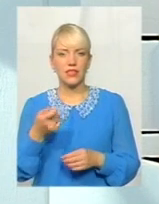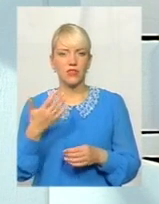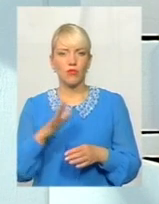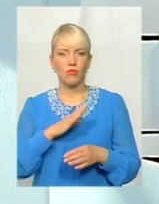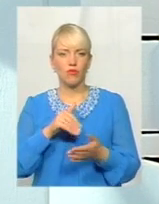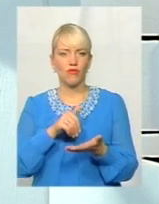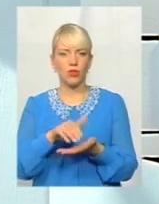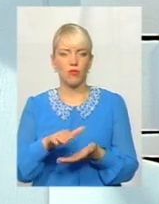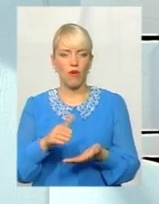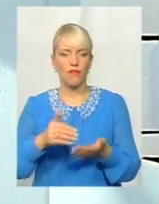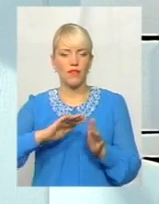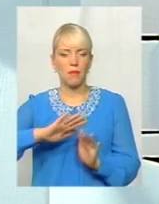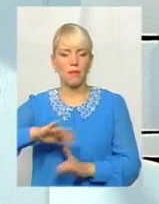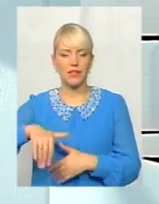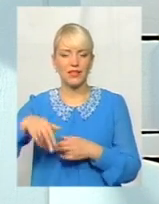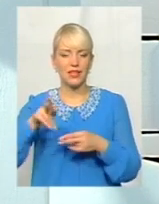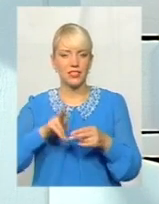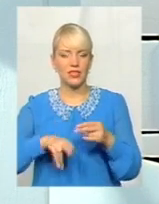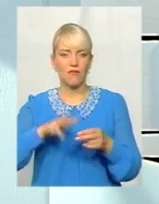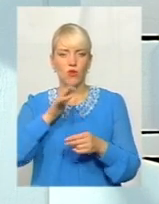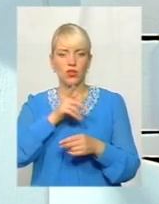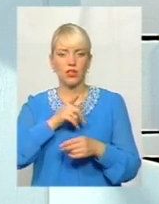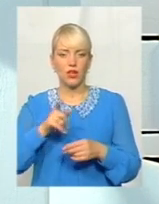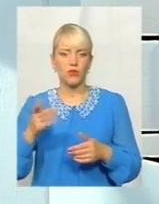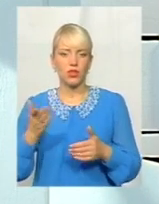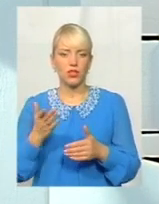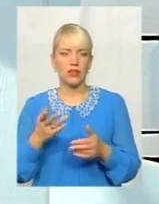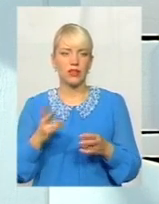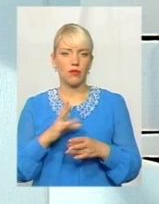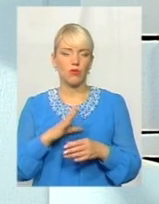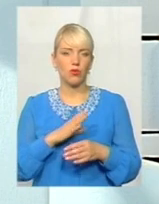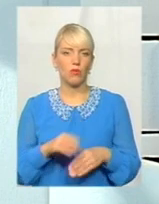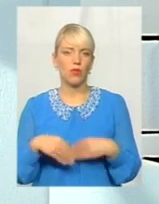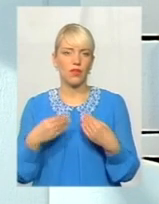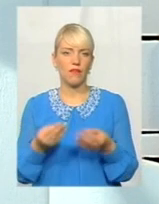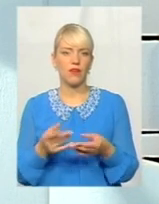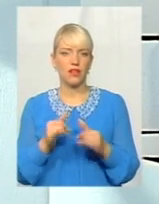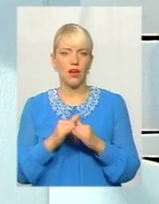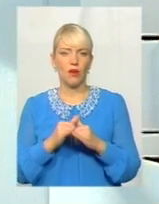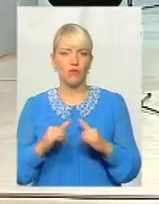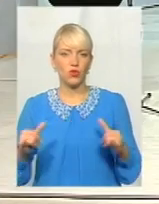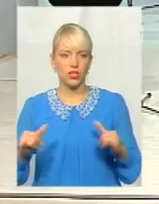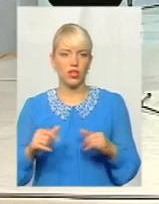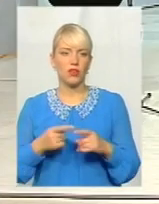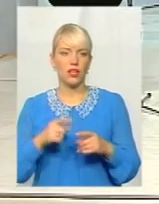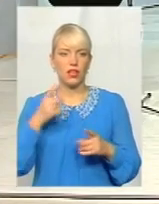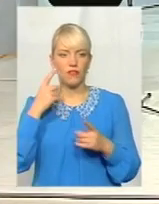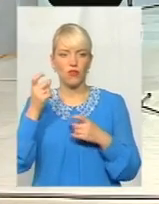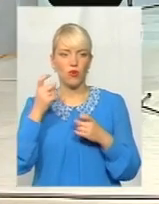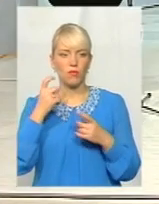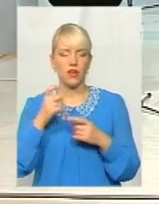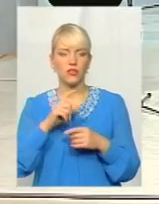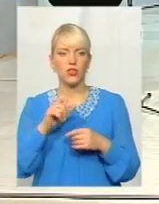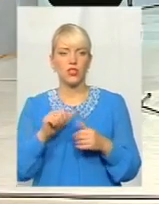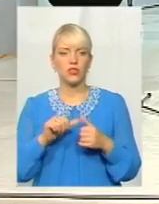Це вже після кінцевого терміну, до якого можна було подавати. Ось, а поширювали інформацію ми, і,